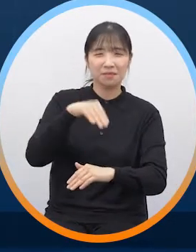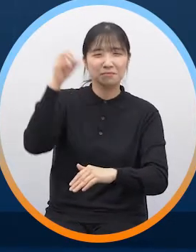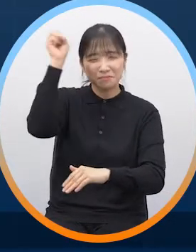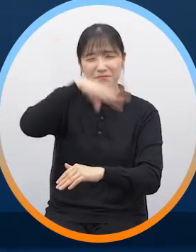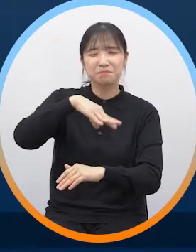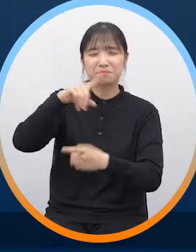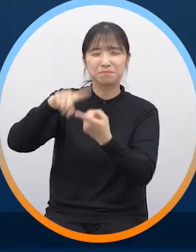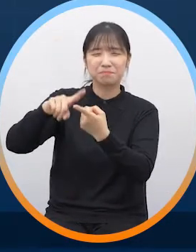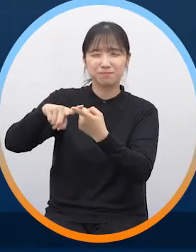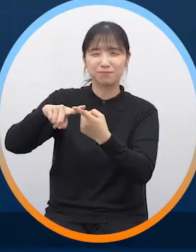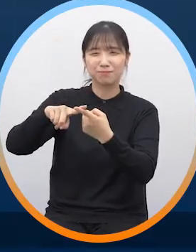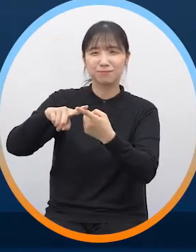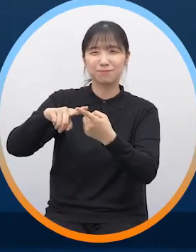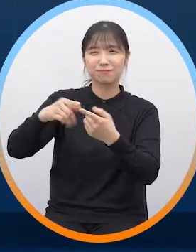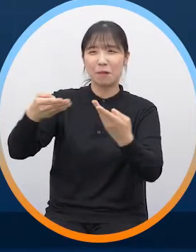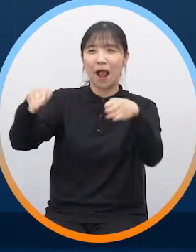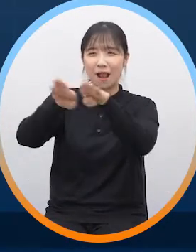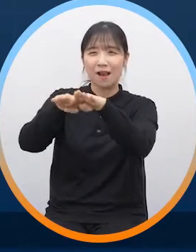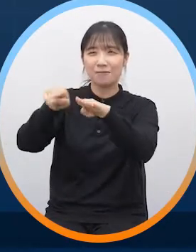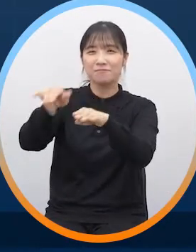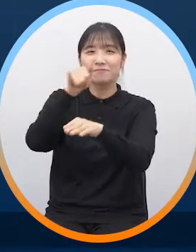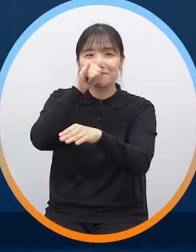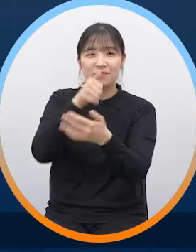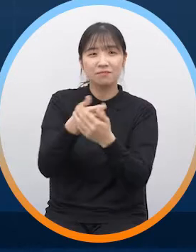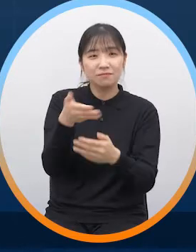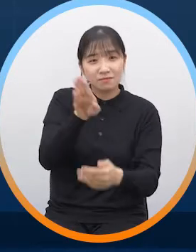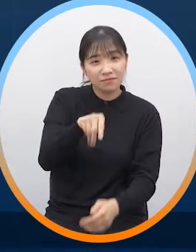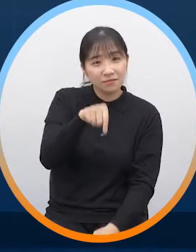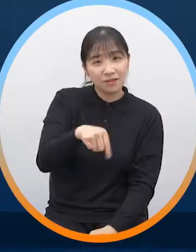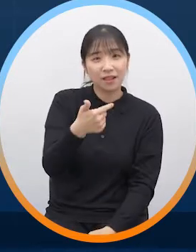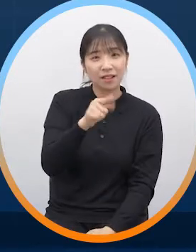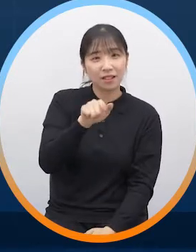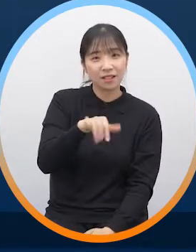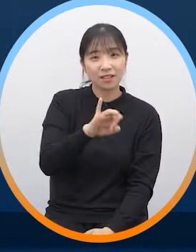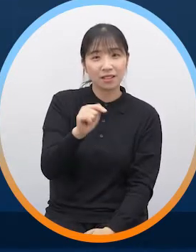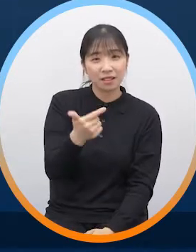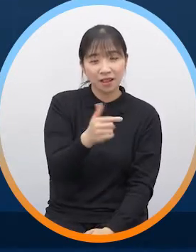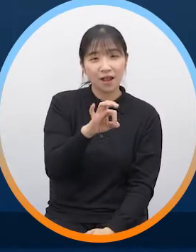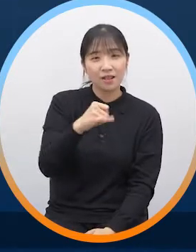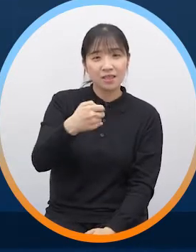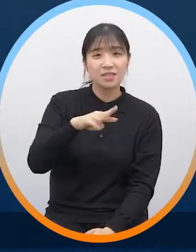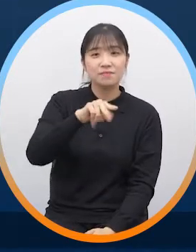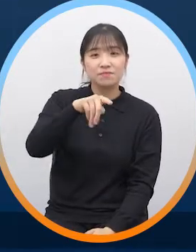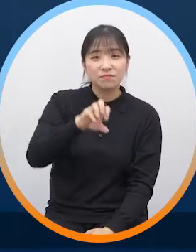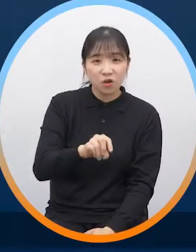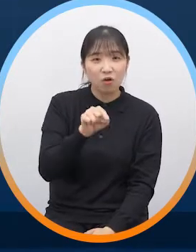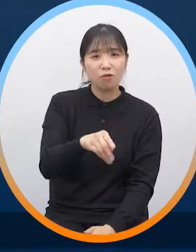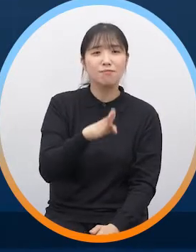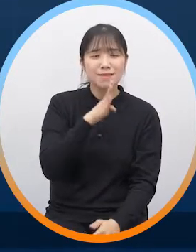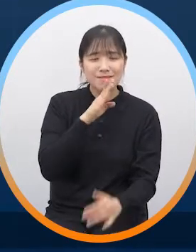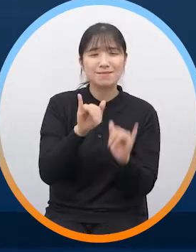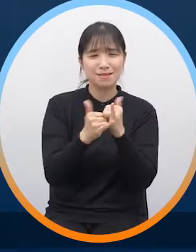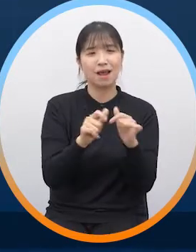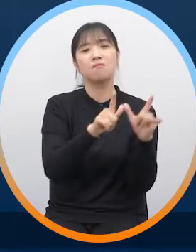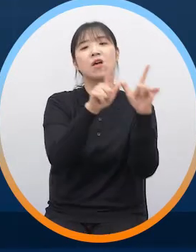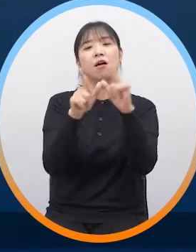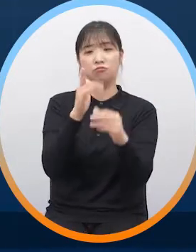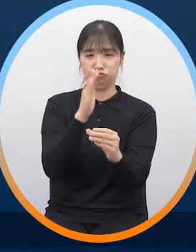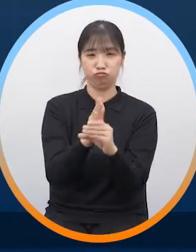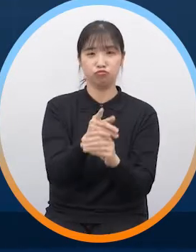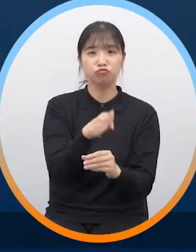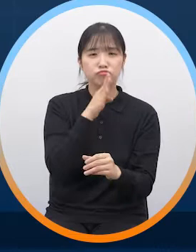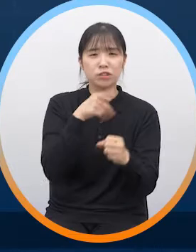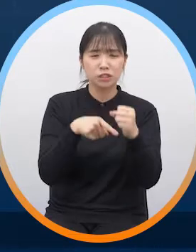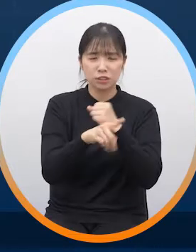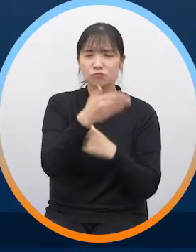하나 우리의 순천 나간읍성은 현재 사람이 살고 있기 때문에 상당히 의미가